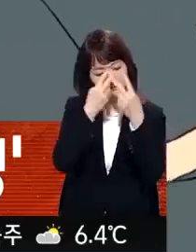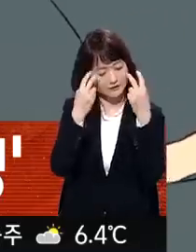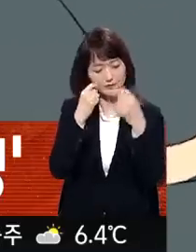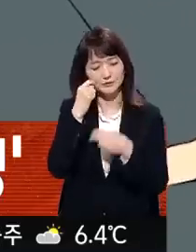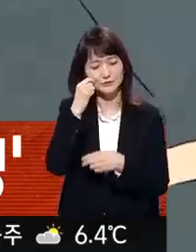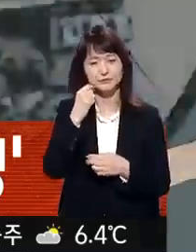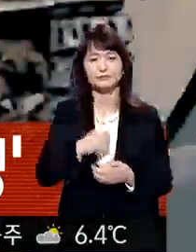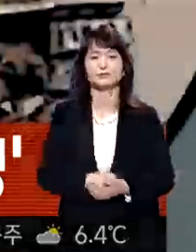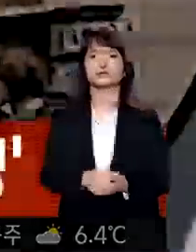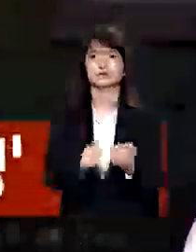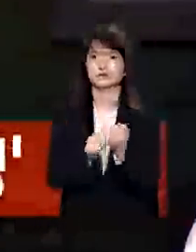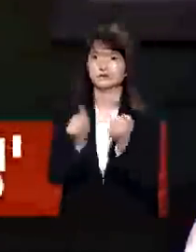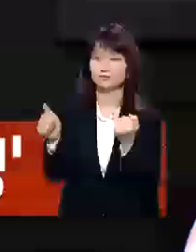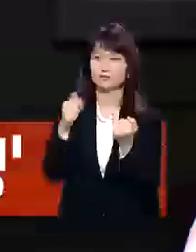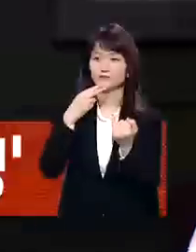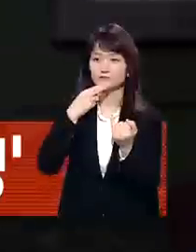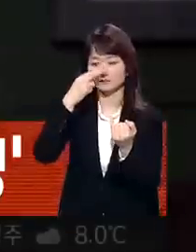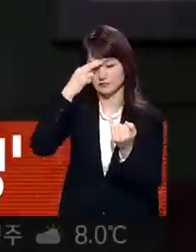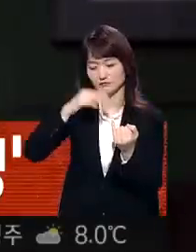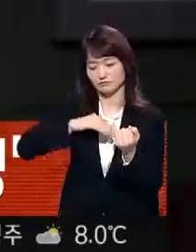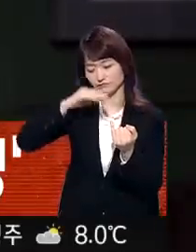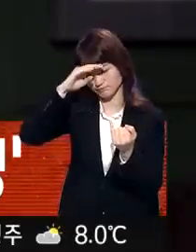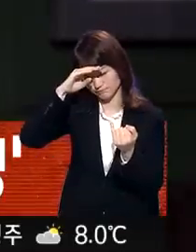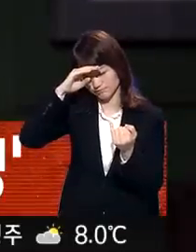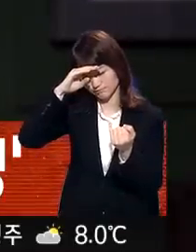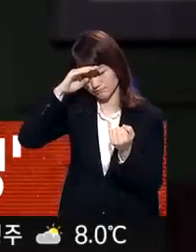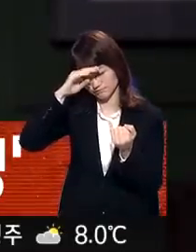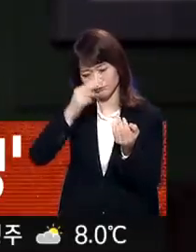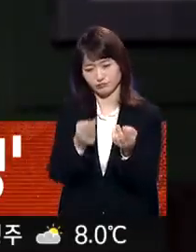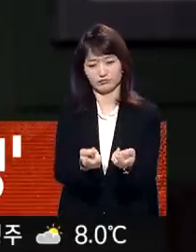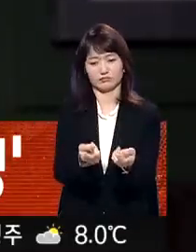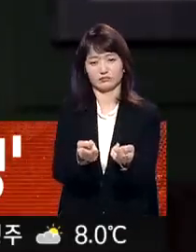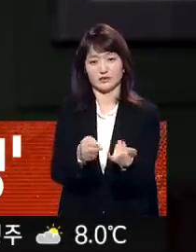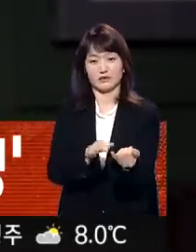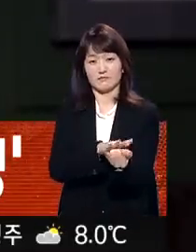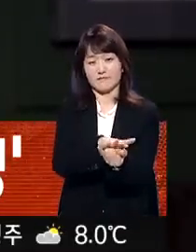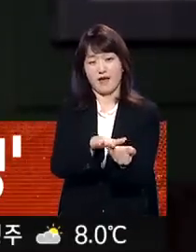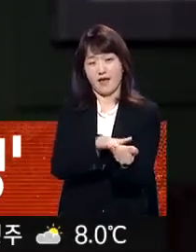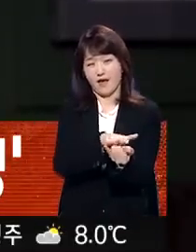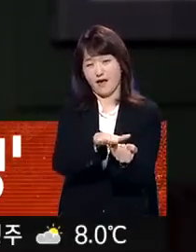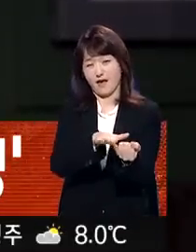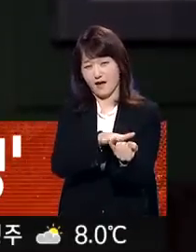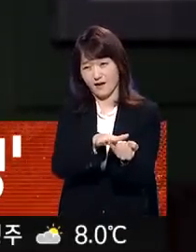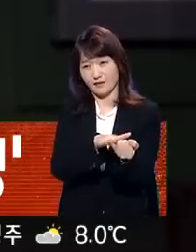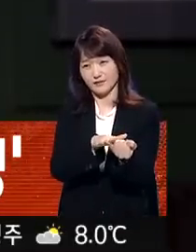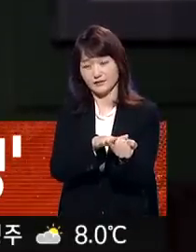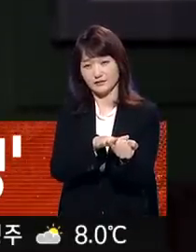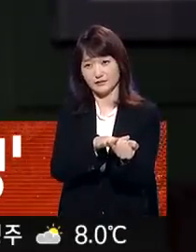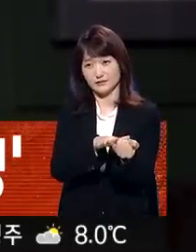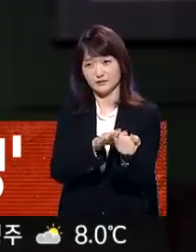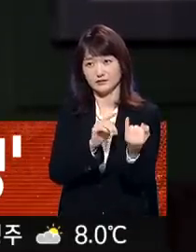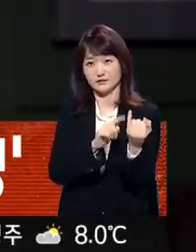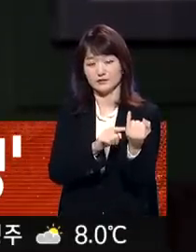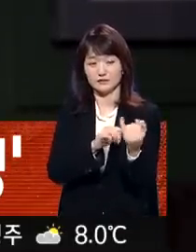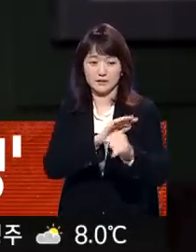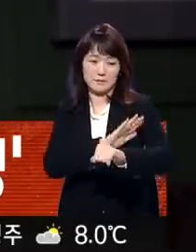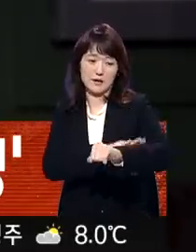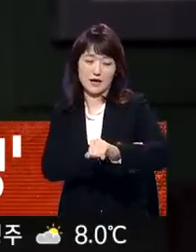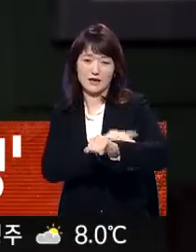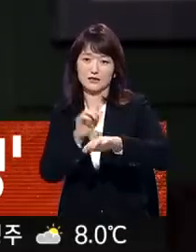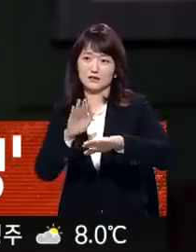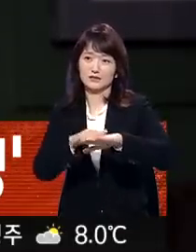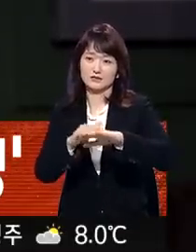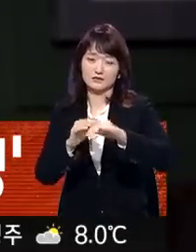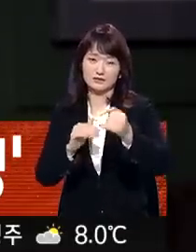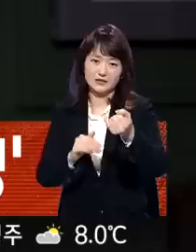아이고야. 남편이 술에만 취하면 손을 더 가만히 안 두기 때문입니다. 진짜 계속 온몸을 더듬으면서요. 하다하다 신 씨의 이 팔뚝이나 손가락